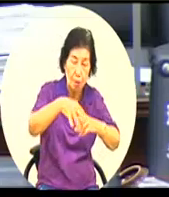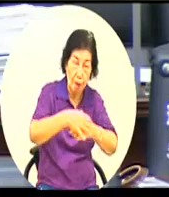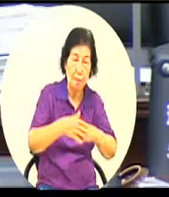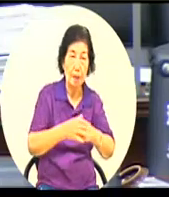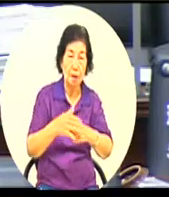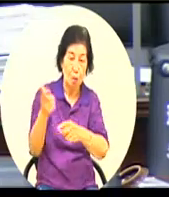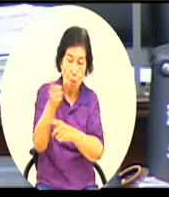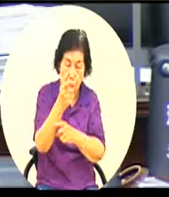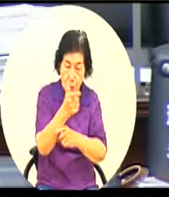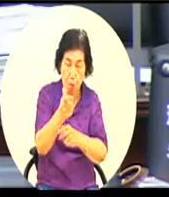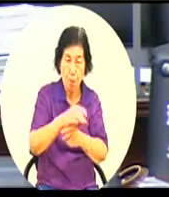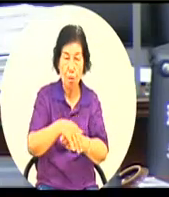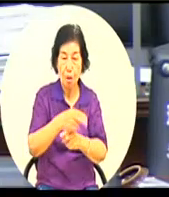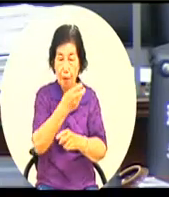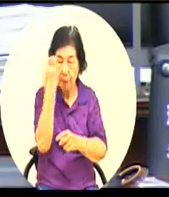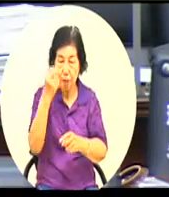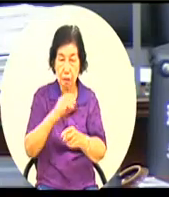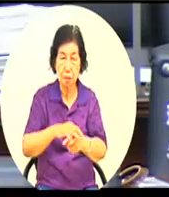紧。